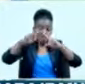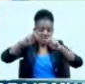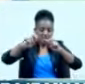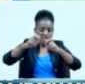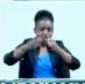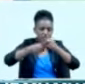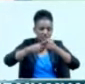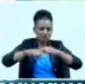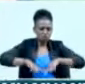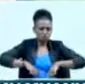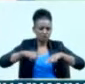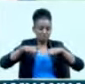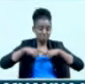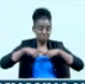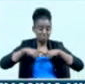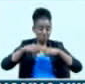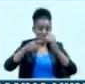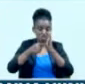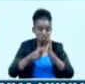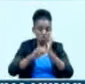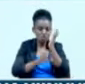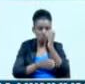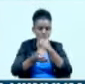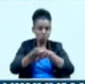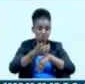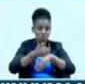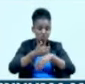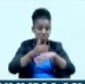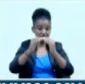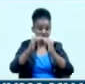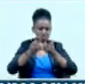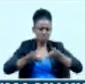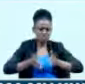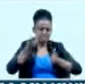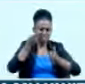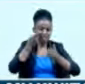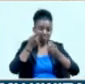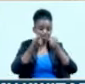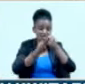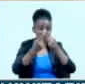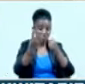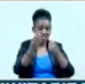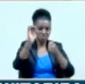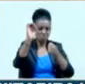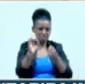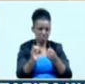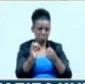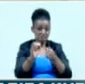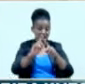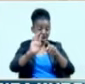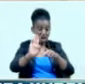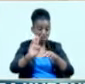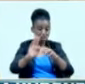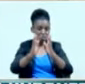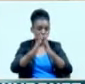Ubushakashatsi bwa gatandatu ku buzima n'imibereho by'abaturage bugaragaza ko mu gihugu hose kuboneza urubyaro biri ku kigero cya 64%, ariko